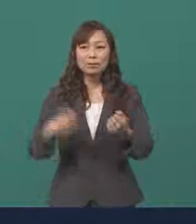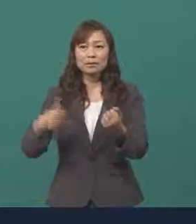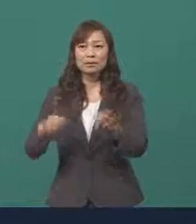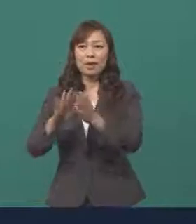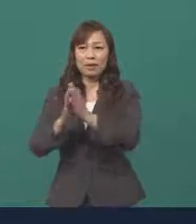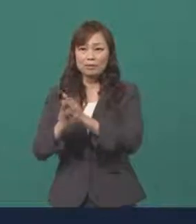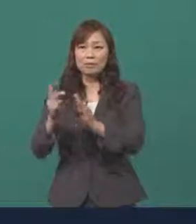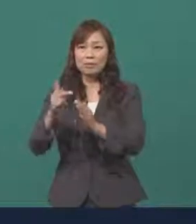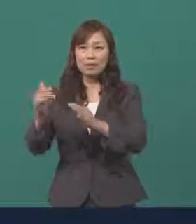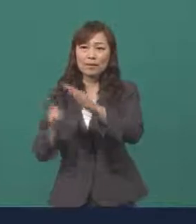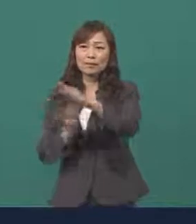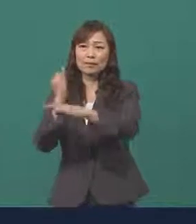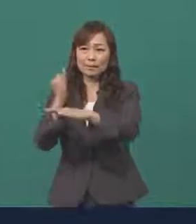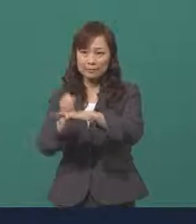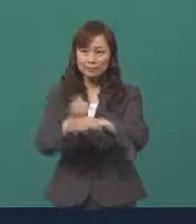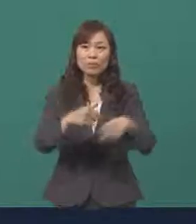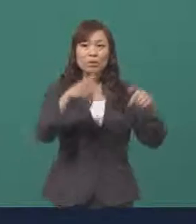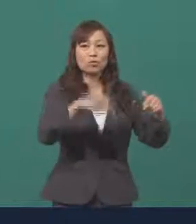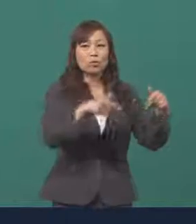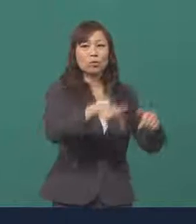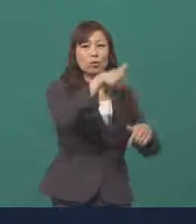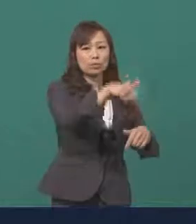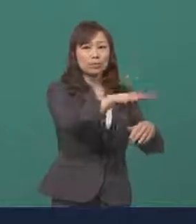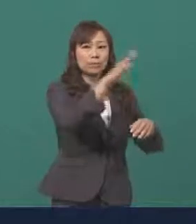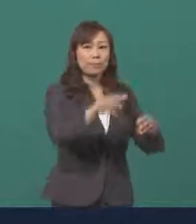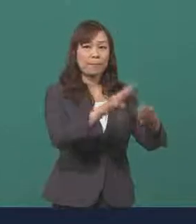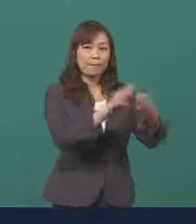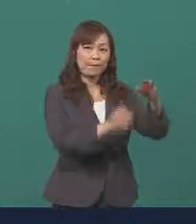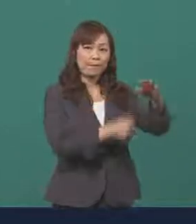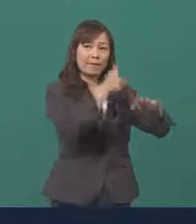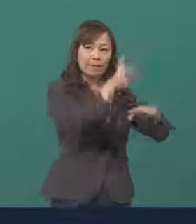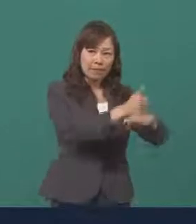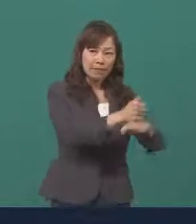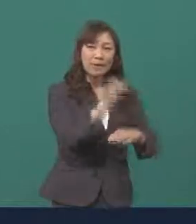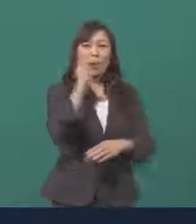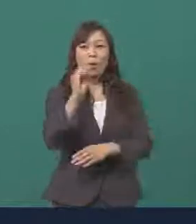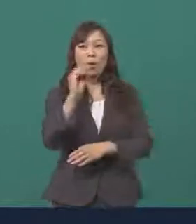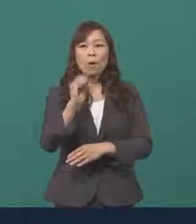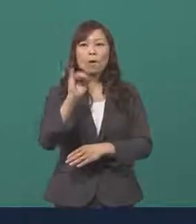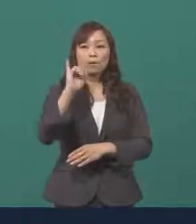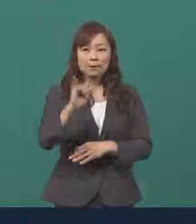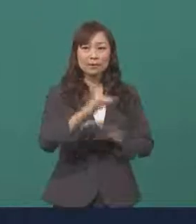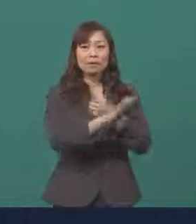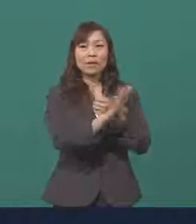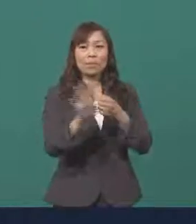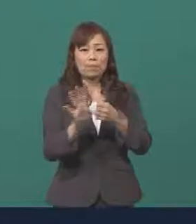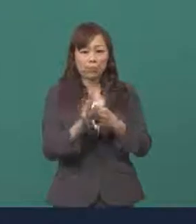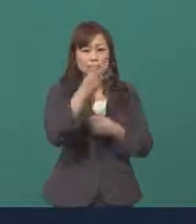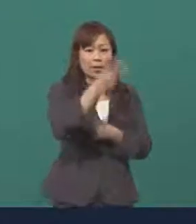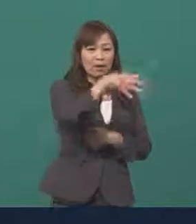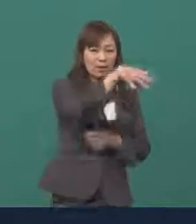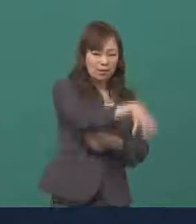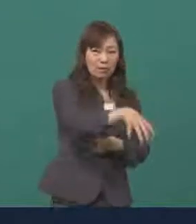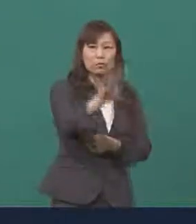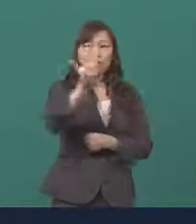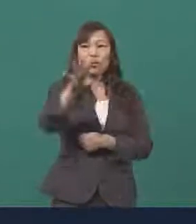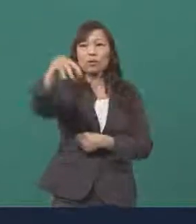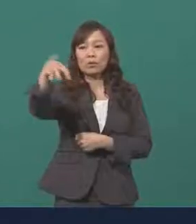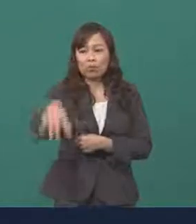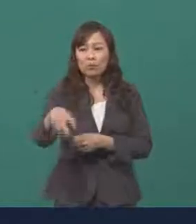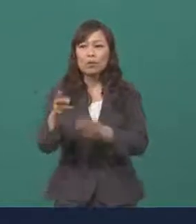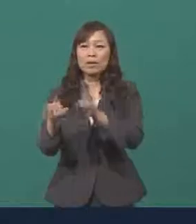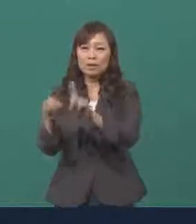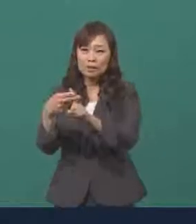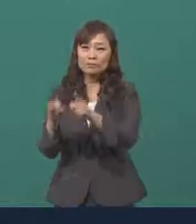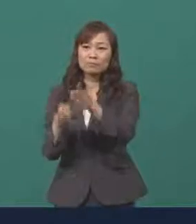17日、滋賀県の加田知事と京都府の山田知事が大飯原発3・4号機